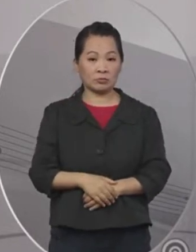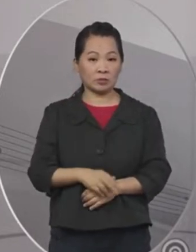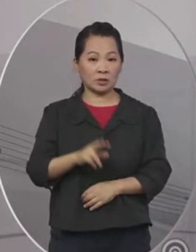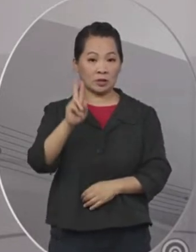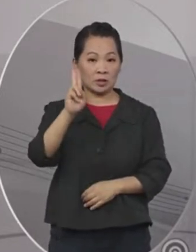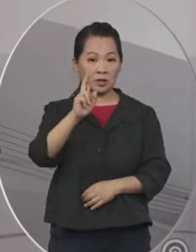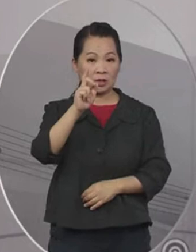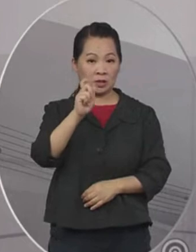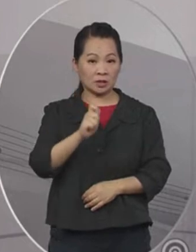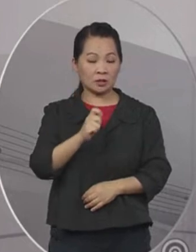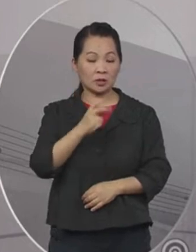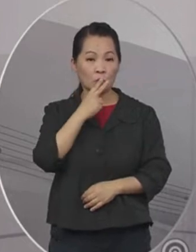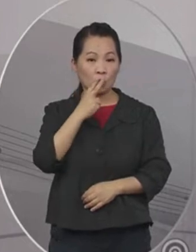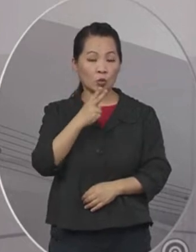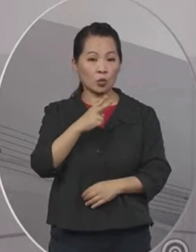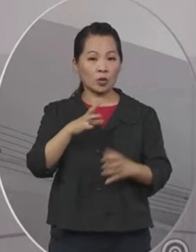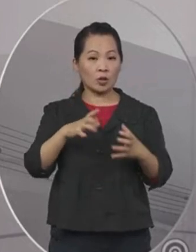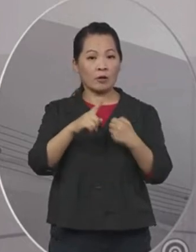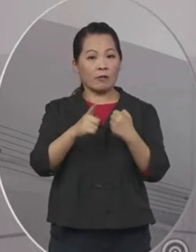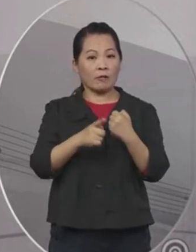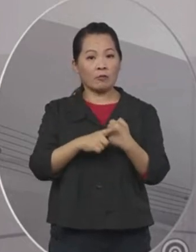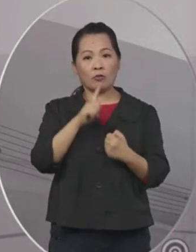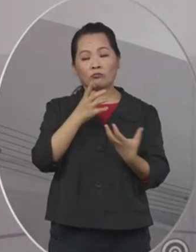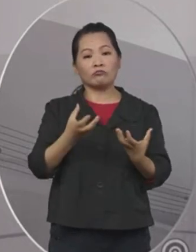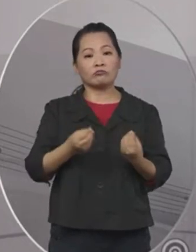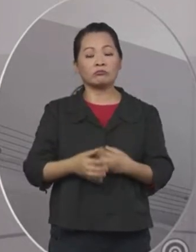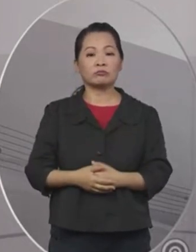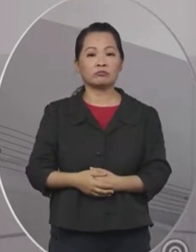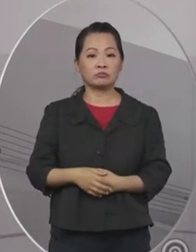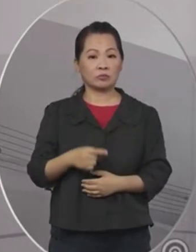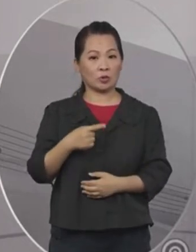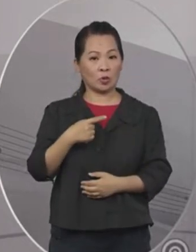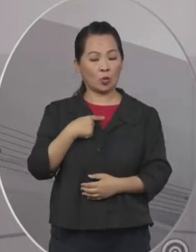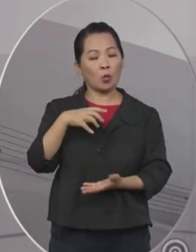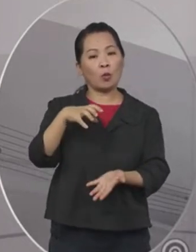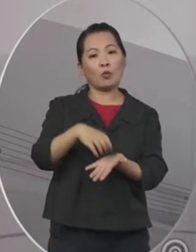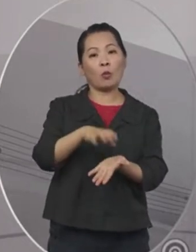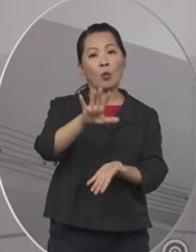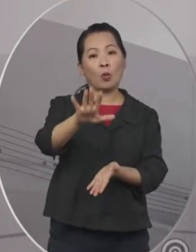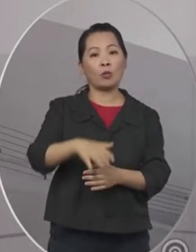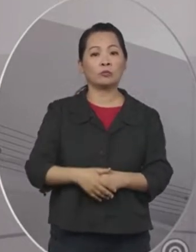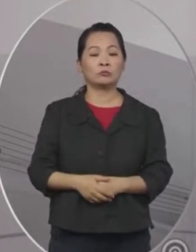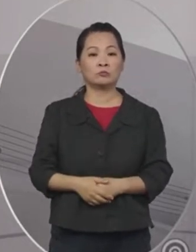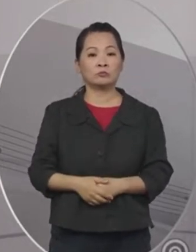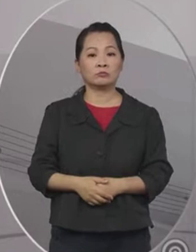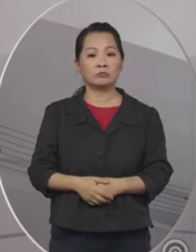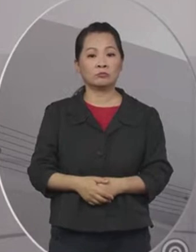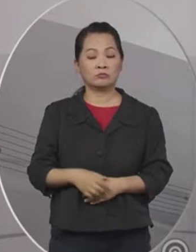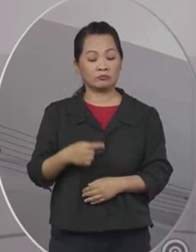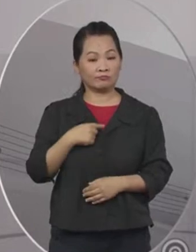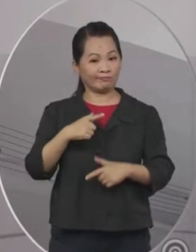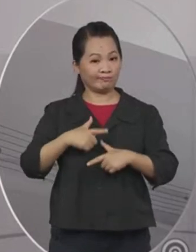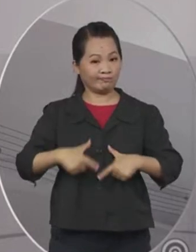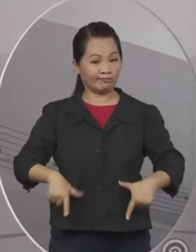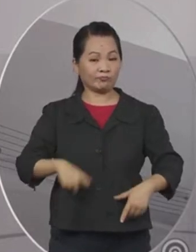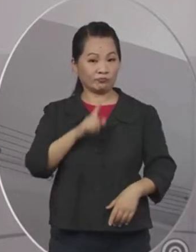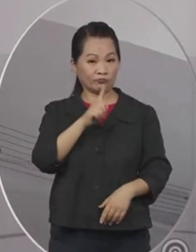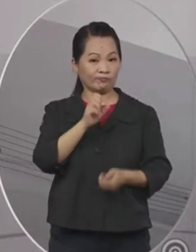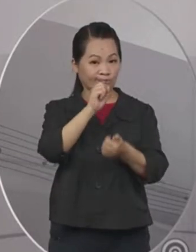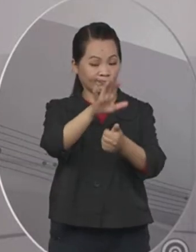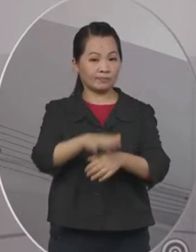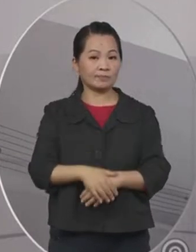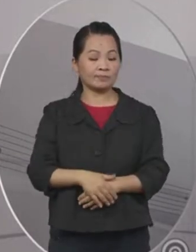电子烟的声音，但因为我有充足的证据，所以我才敢大声斥